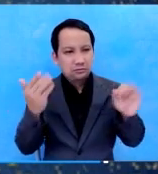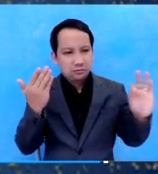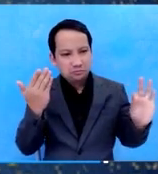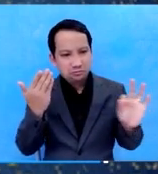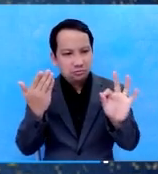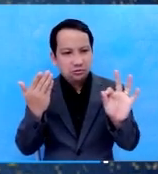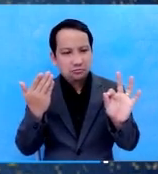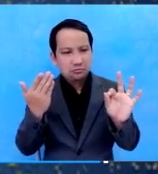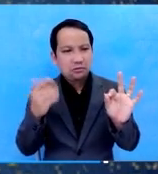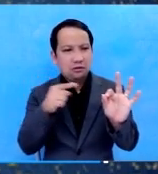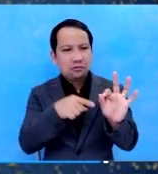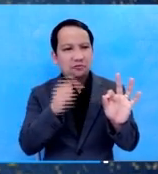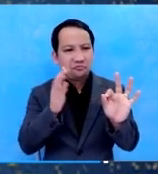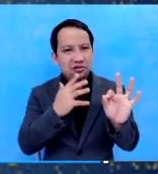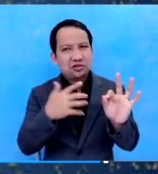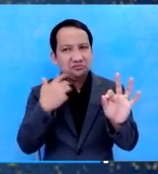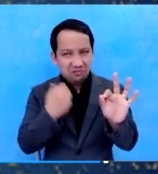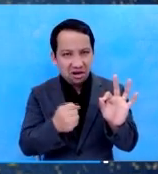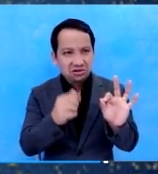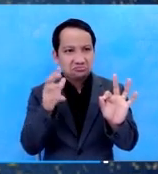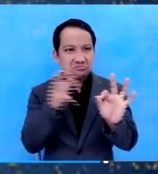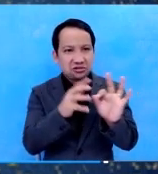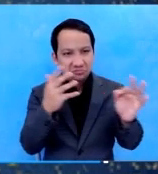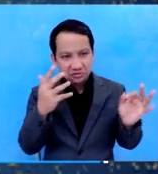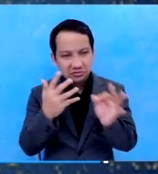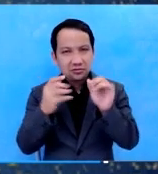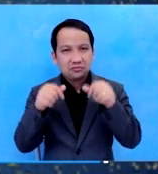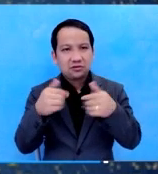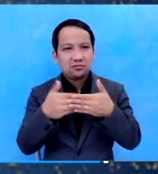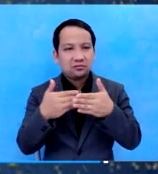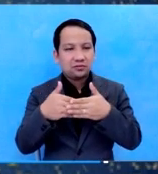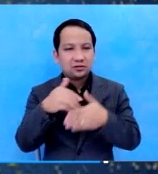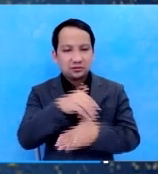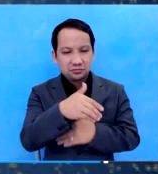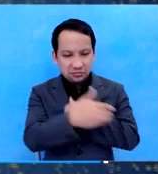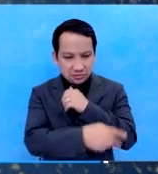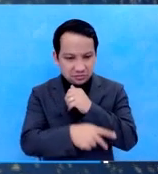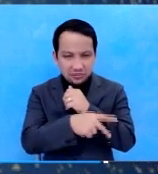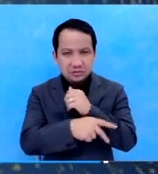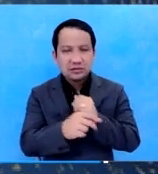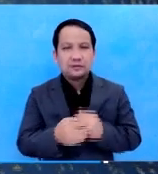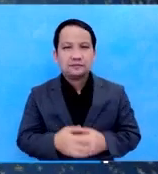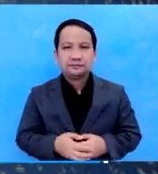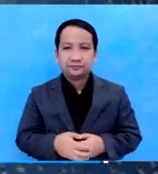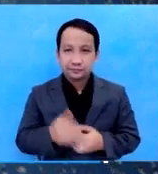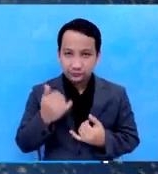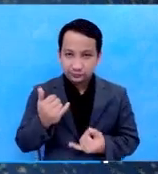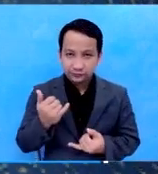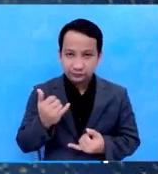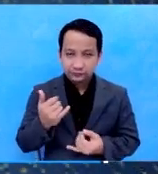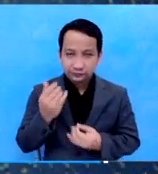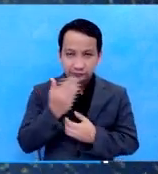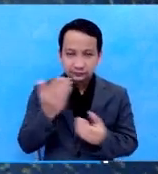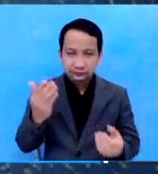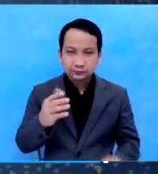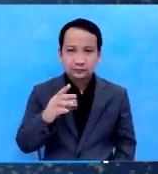sa ating probinsya. Ngayon, as they as DOST